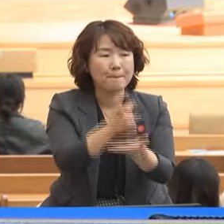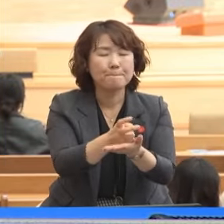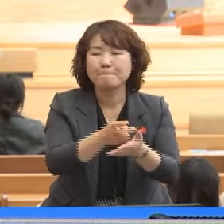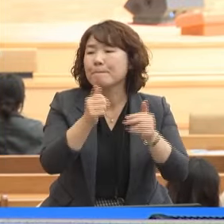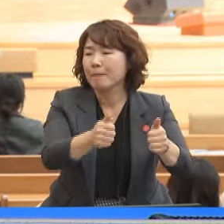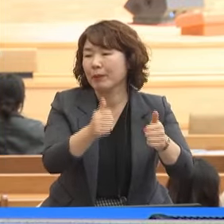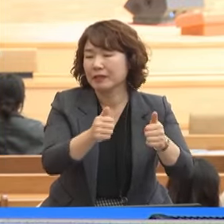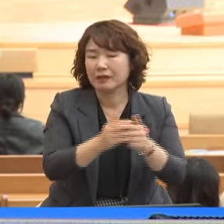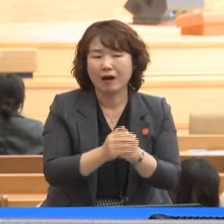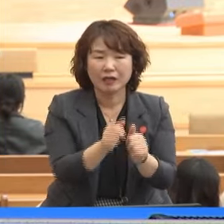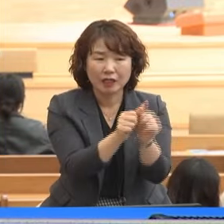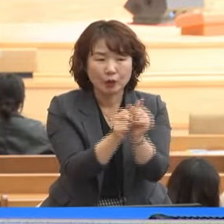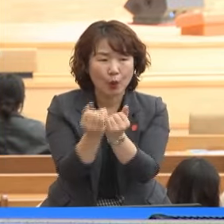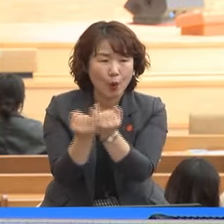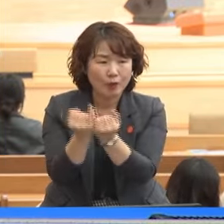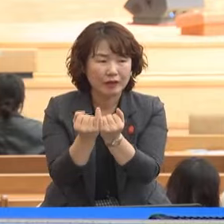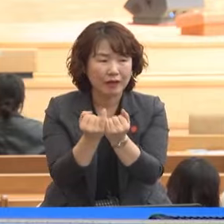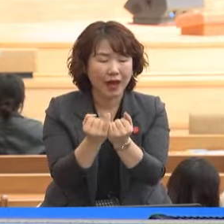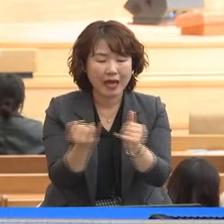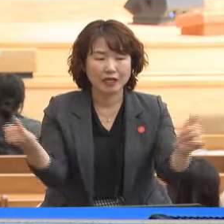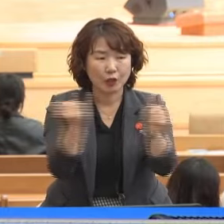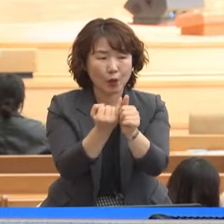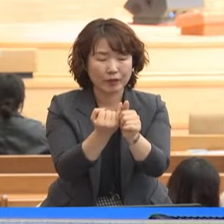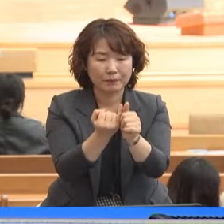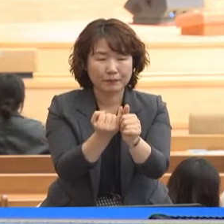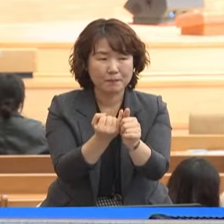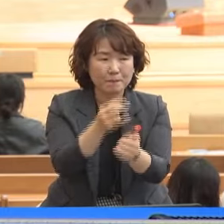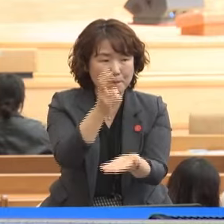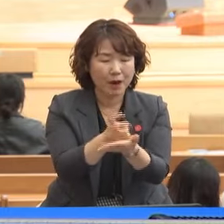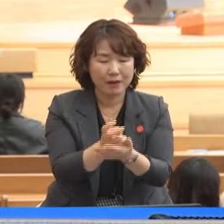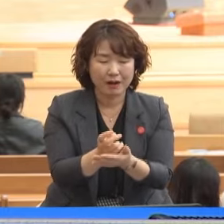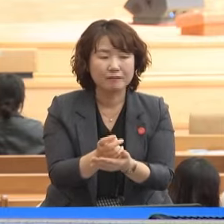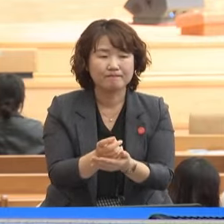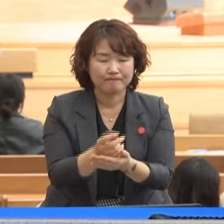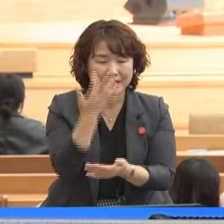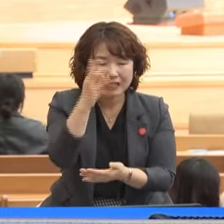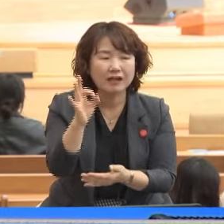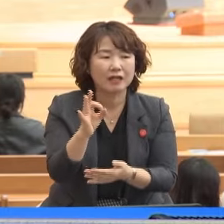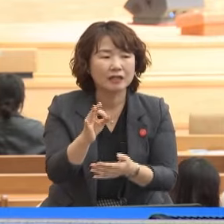동성결혼을 합법화하는 문을 열어준 거예요. 미친 거 아니에요?